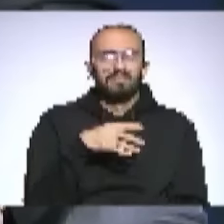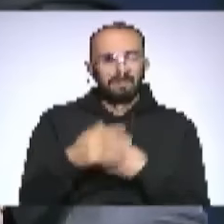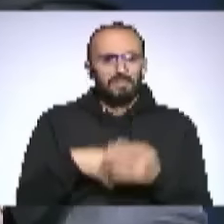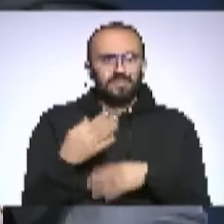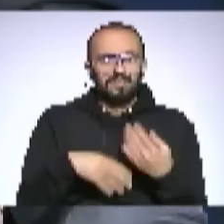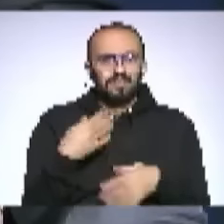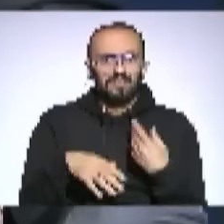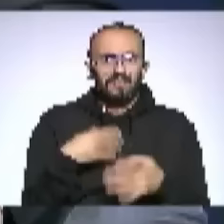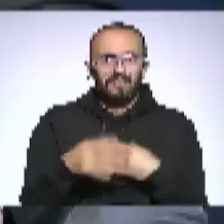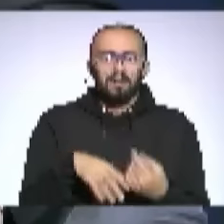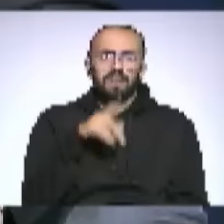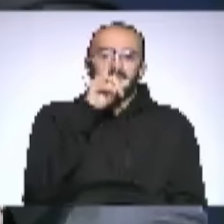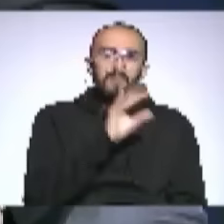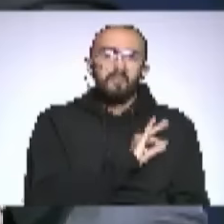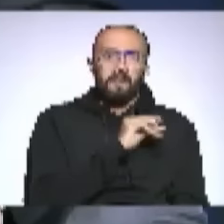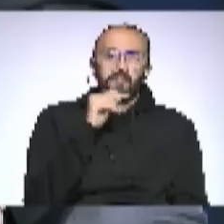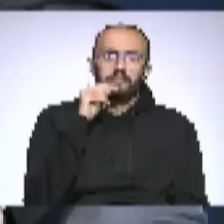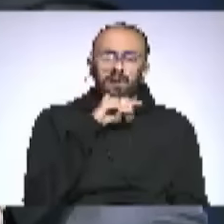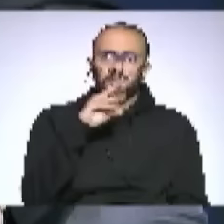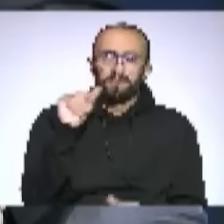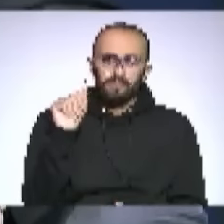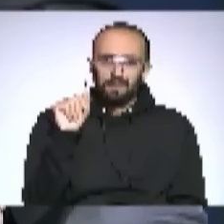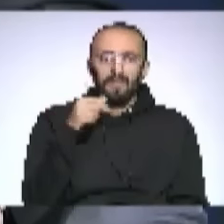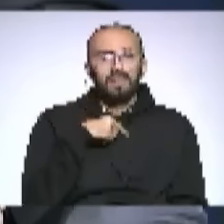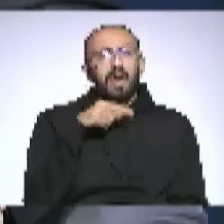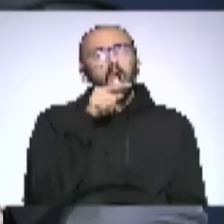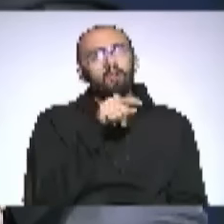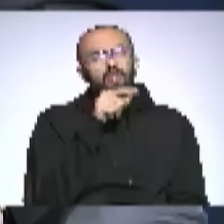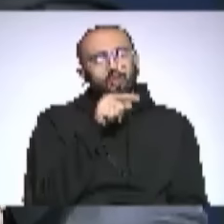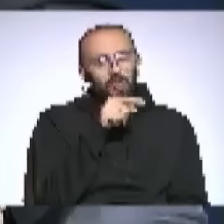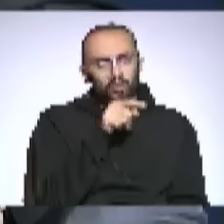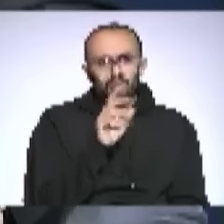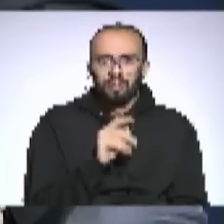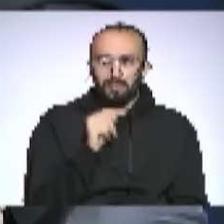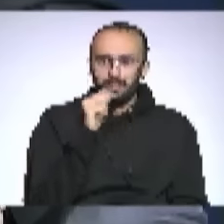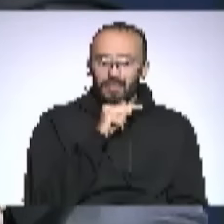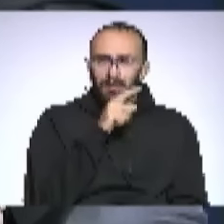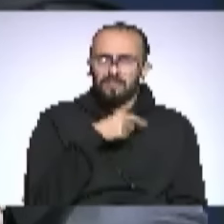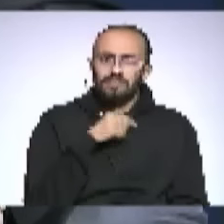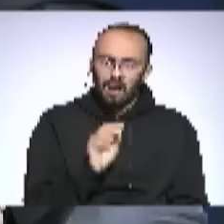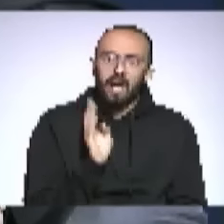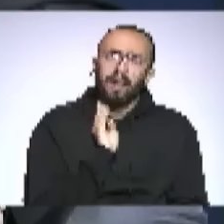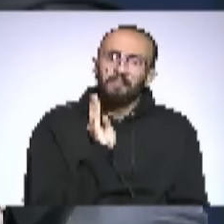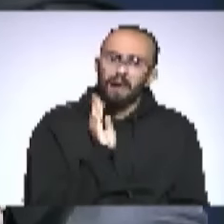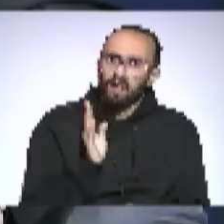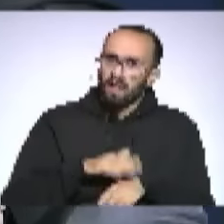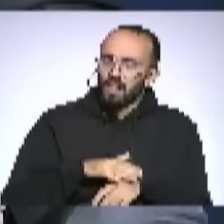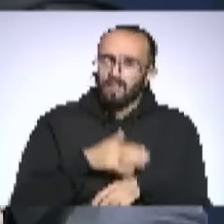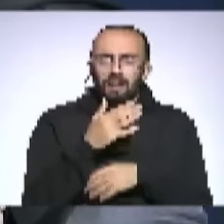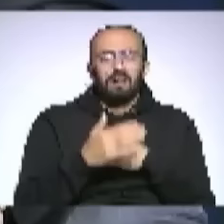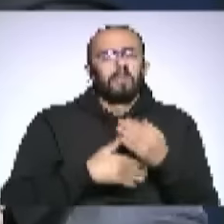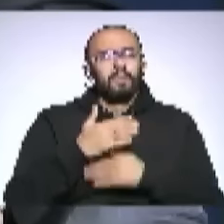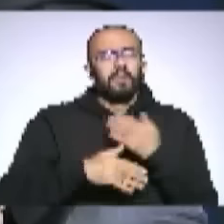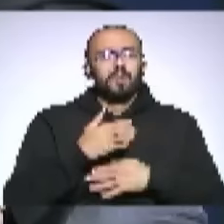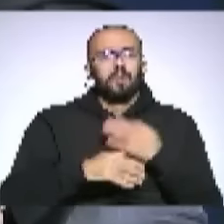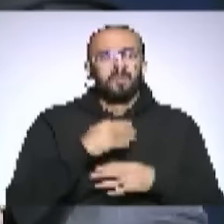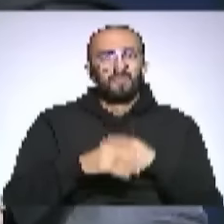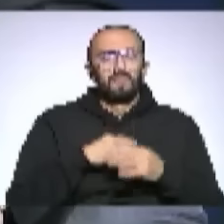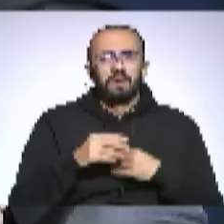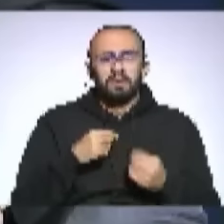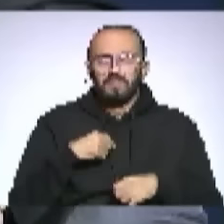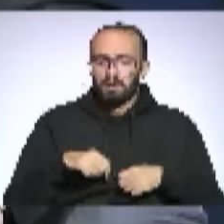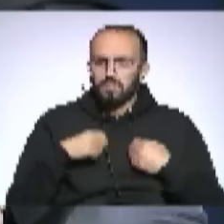حماتي كان ربنا يرحمها انا قلت عشان خاطر حماتي فانا هستحمل اي حاجه انا واخداها كخدمه ام فحملت وعشت وقلت خلاص بعد كده